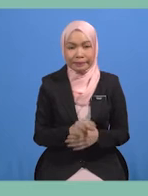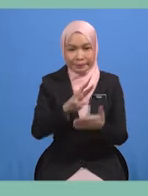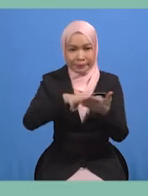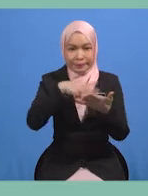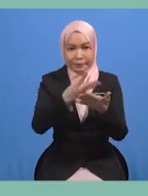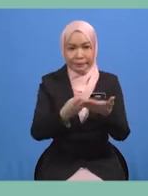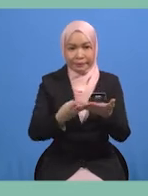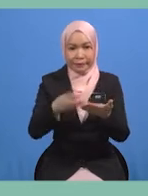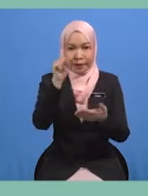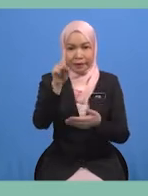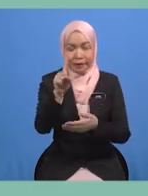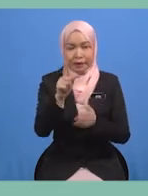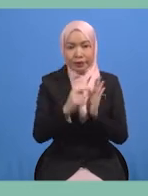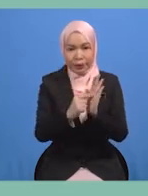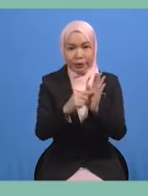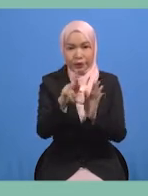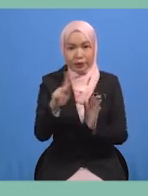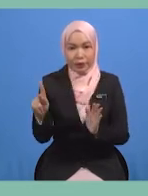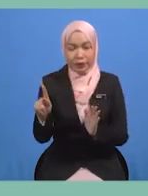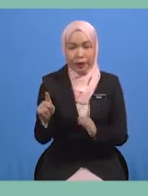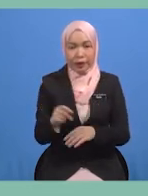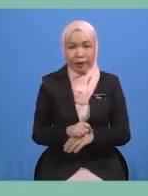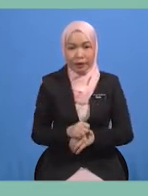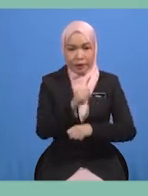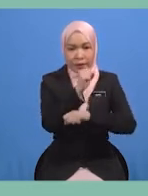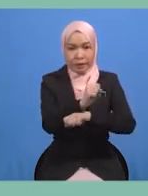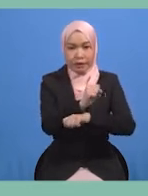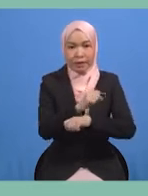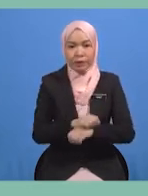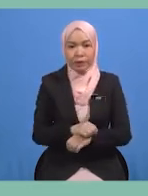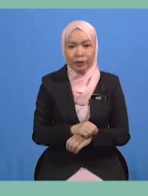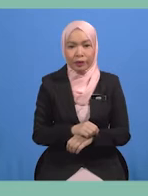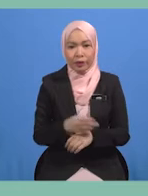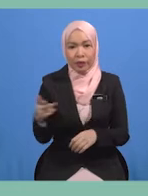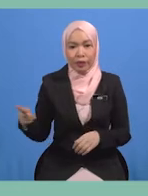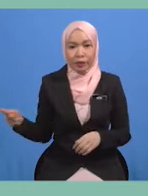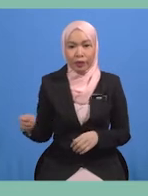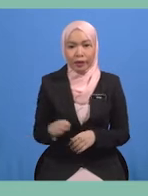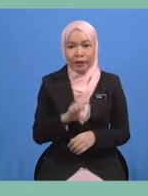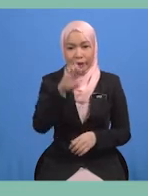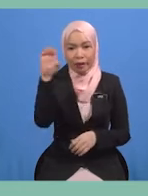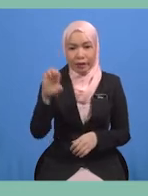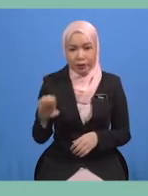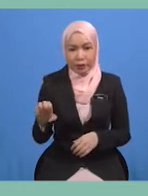jadual 1 menunjukkan simbol bagi komponen elektronik.